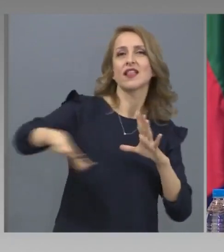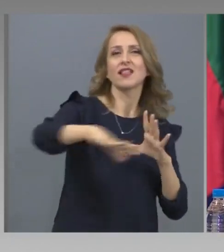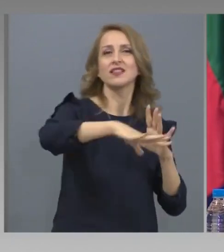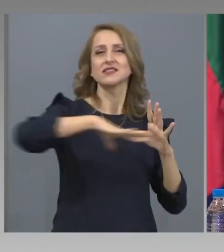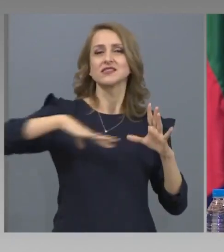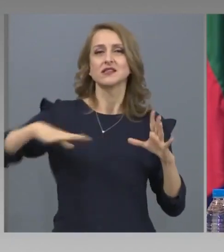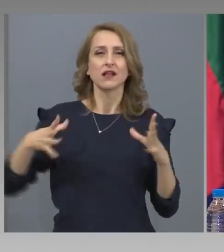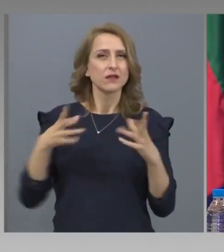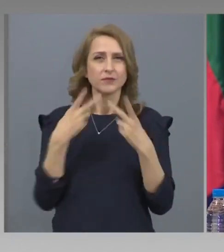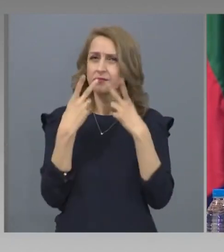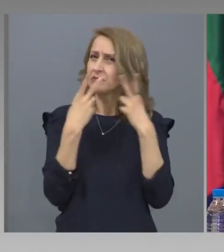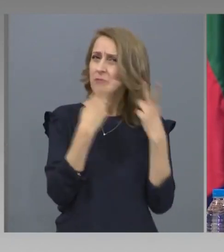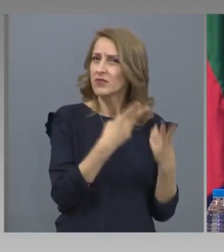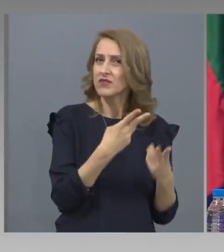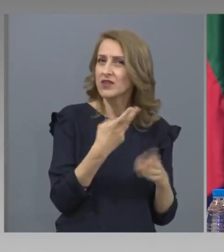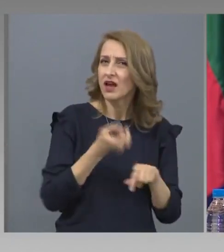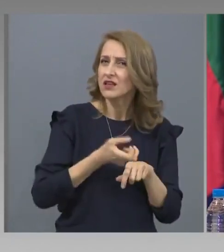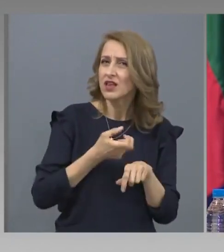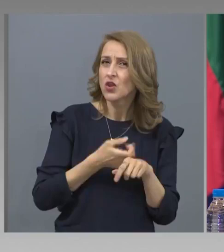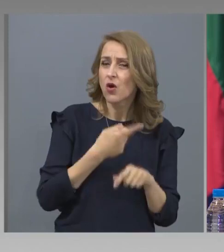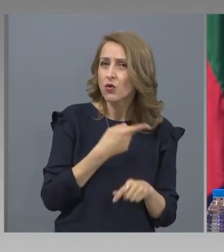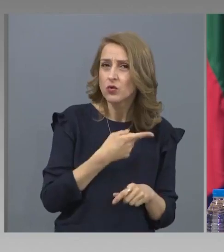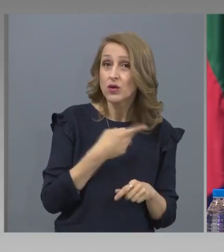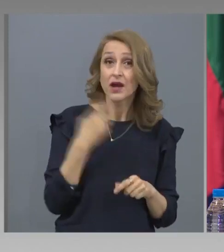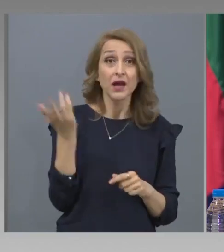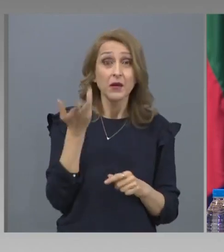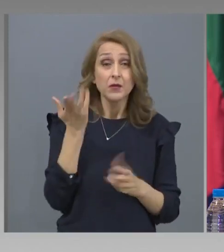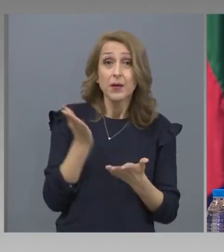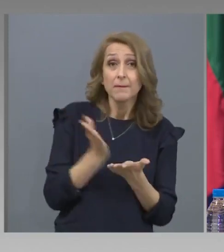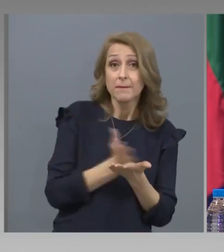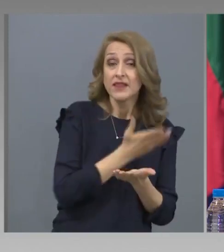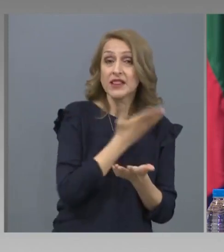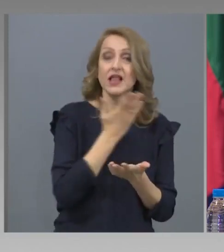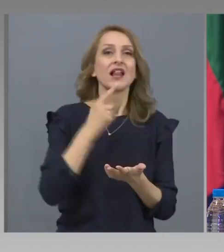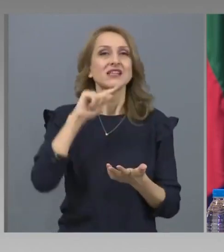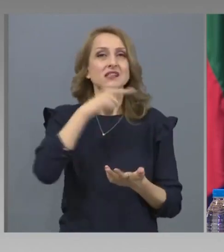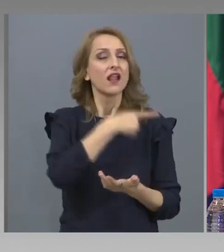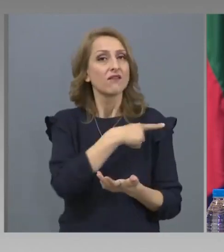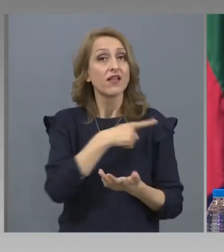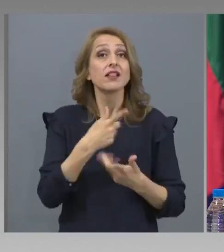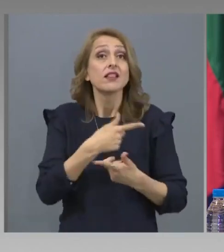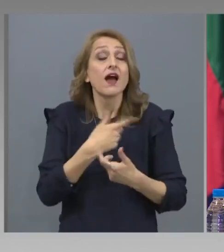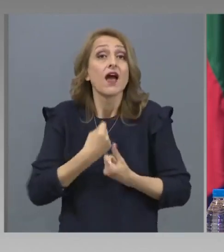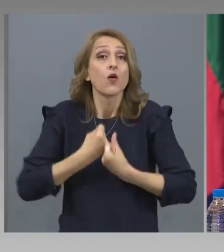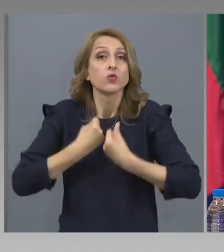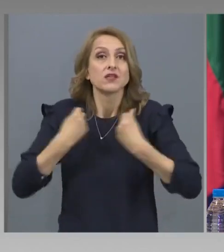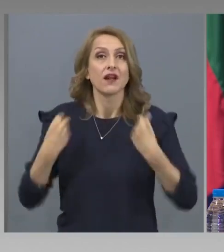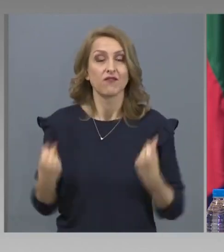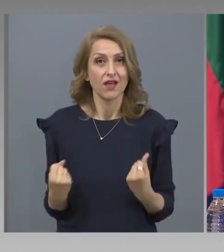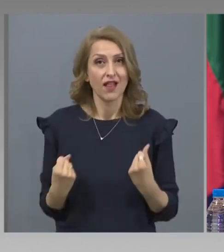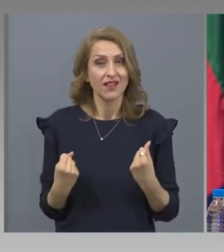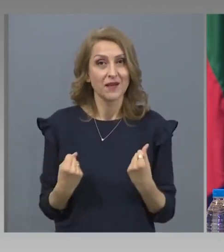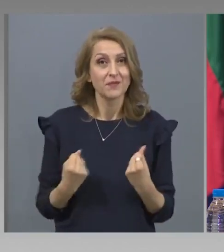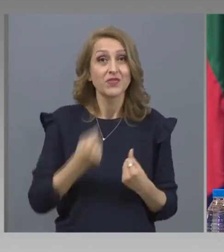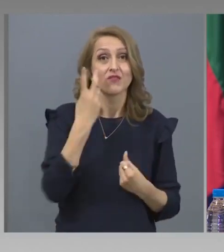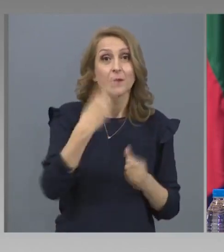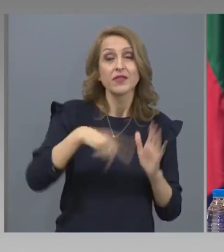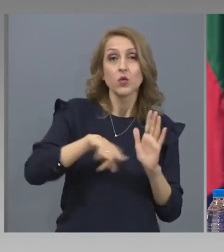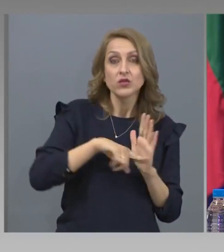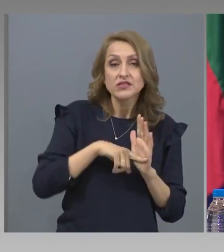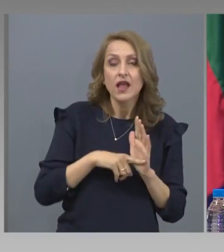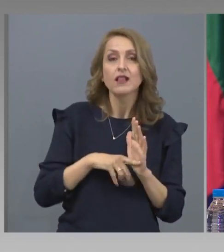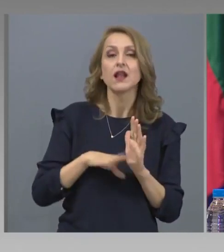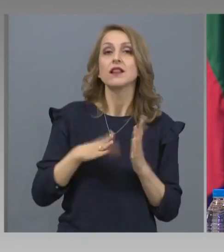Видяхте, Бог да прости докторката, е преминала. За нея тя е преминала и оздравяла. Освен